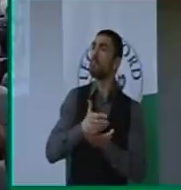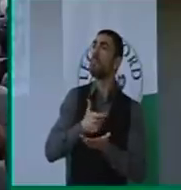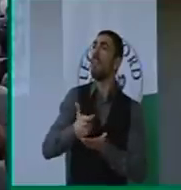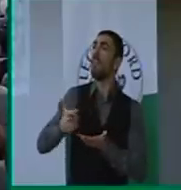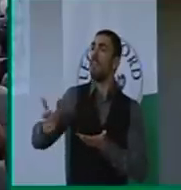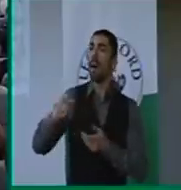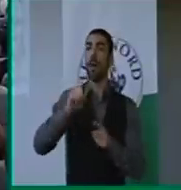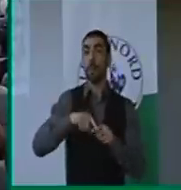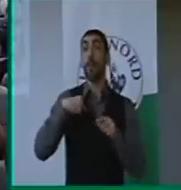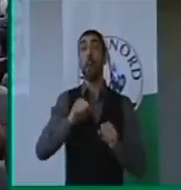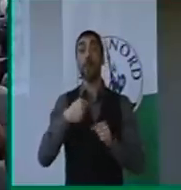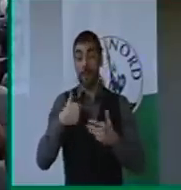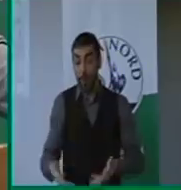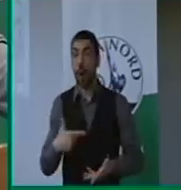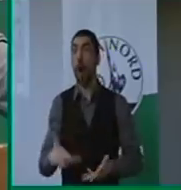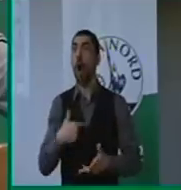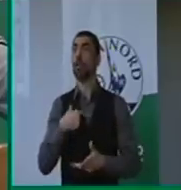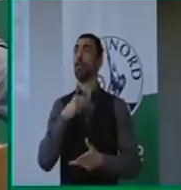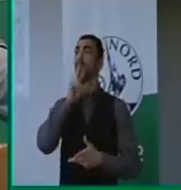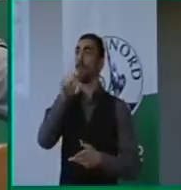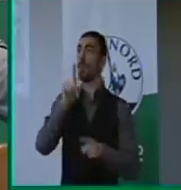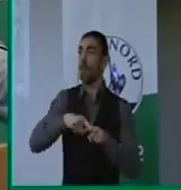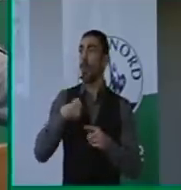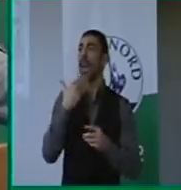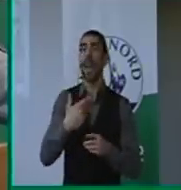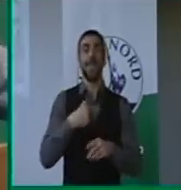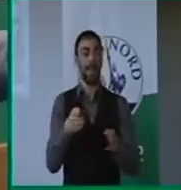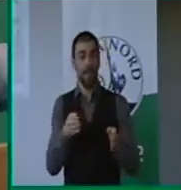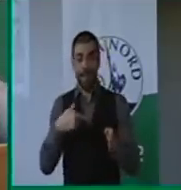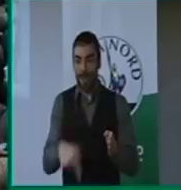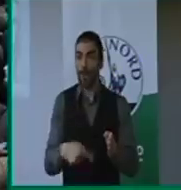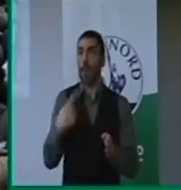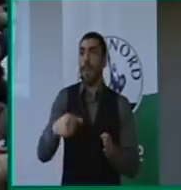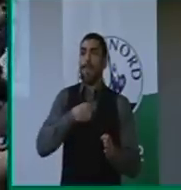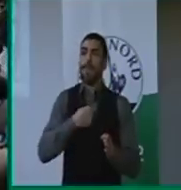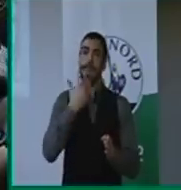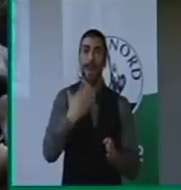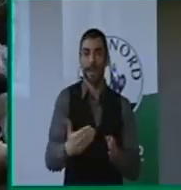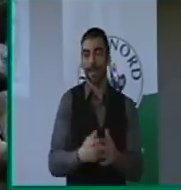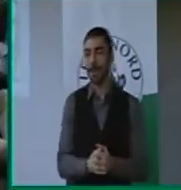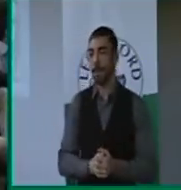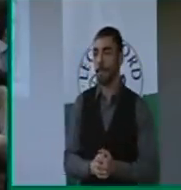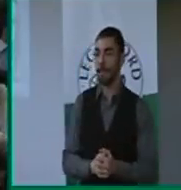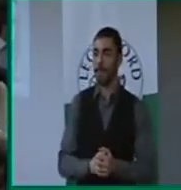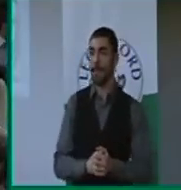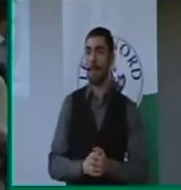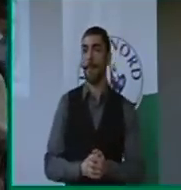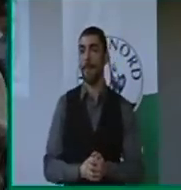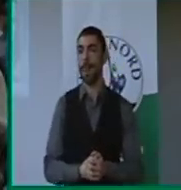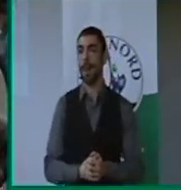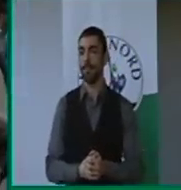possibilità di parlarne a voi ringrazio voi per avermi dedicato un attimo di tempo e speriamo che che si porti in porta